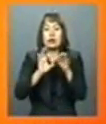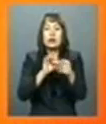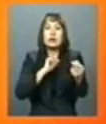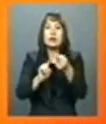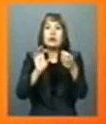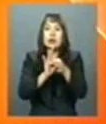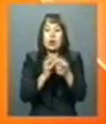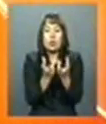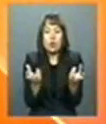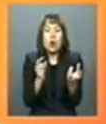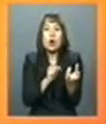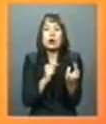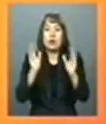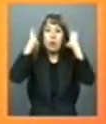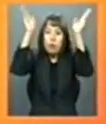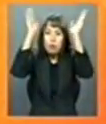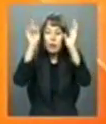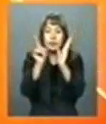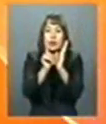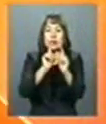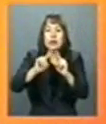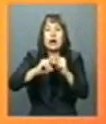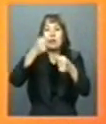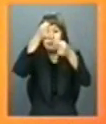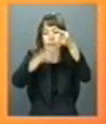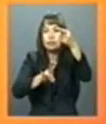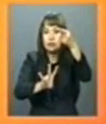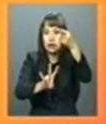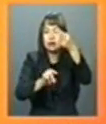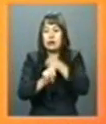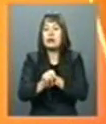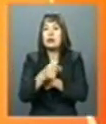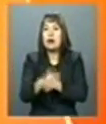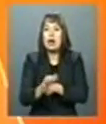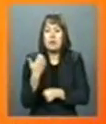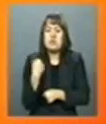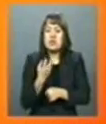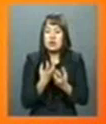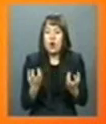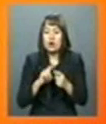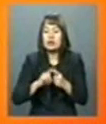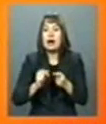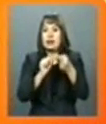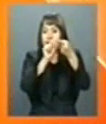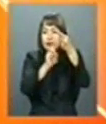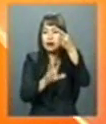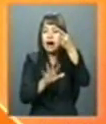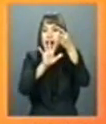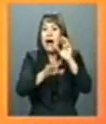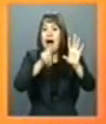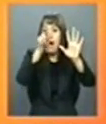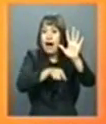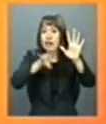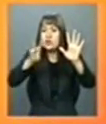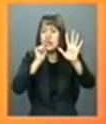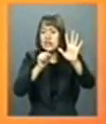ที่โฆษณาในทีวีดาวเทียมแล้ว7รายการแต่ปัจจุบันยังมีสินค้าจำนวน5ใน7รายการนี้ที่ยังโฆษณาสุ่มเสี่ยง